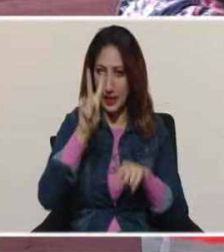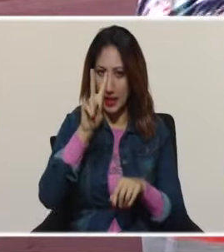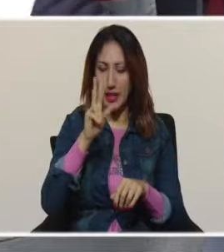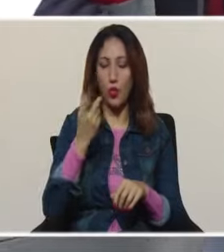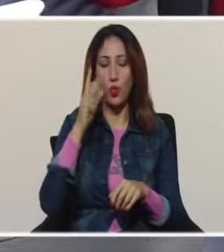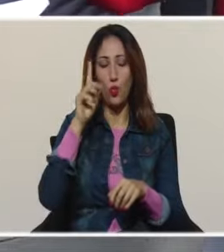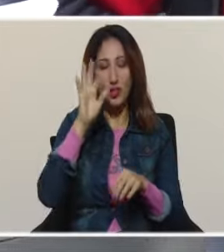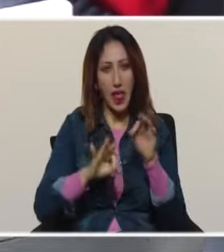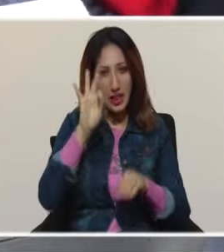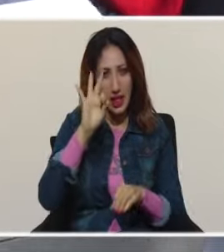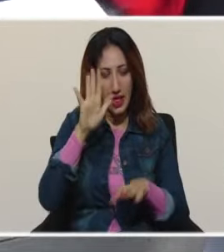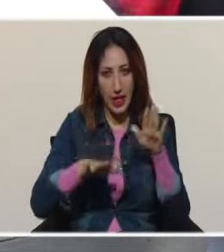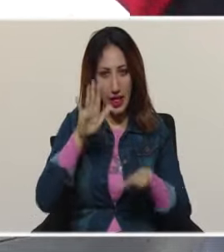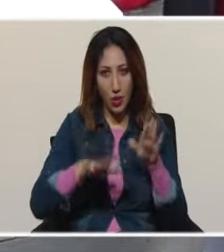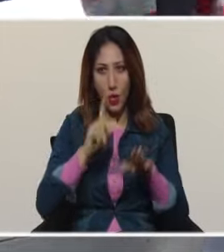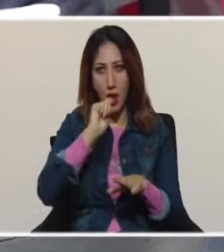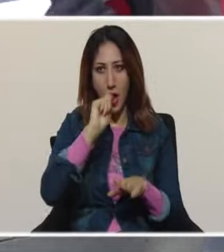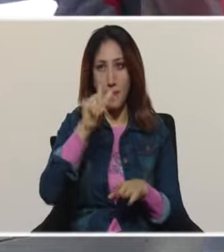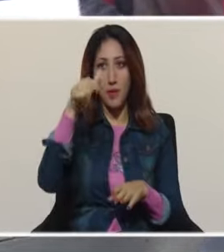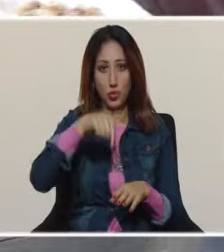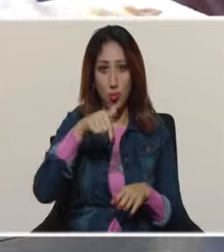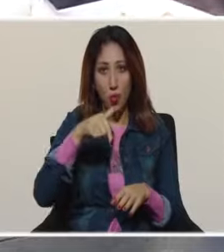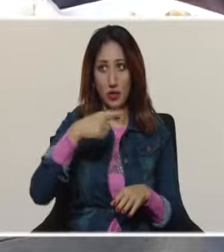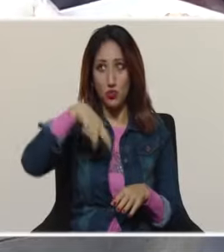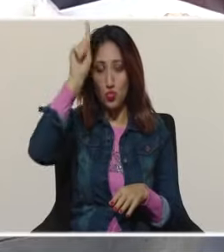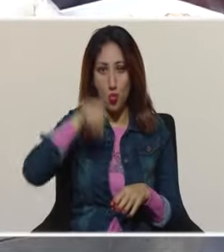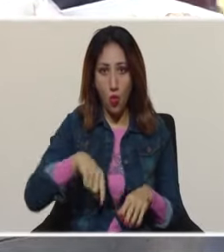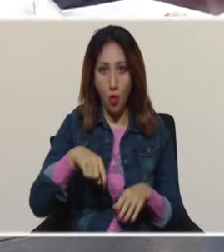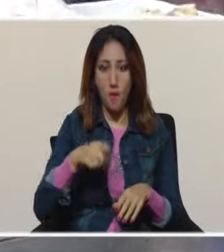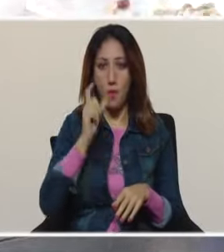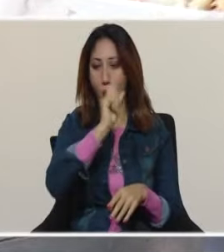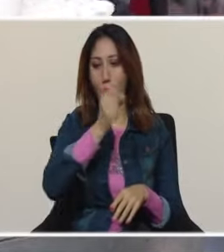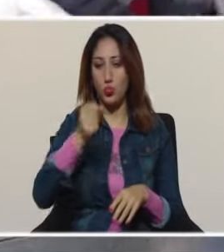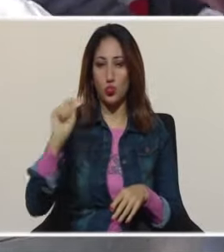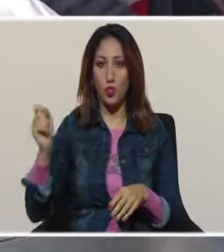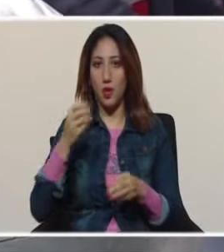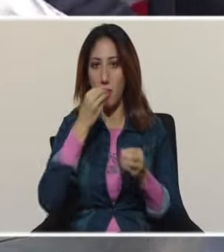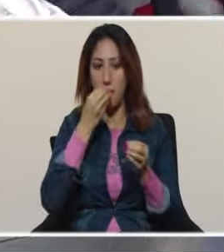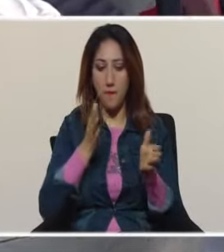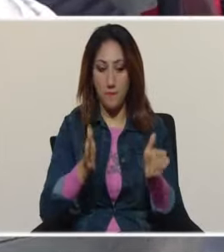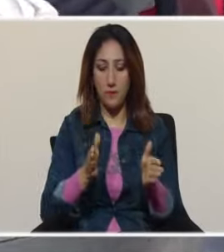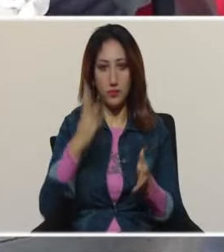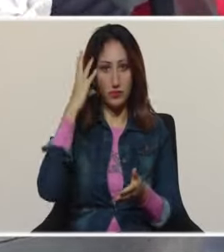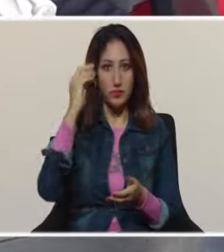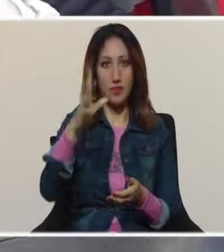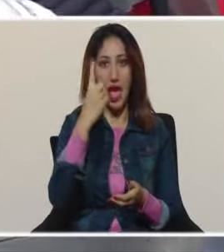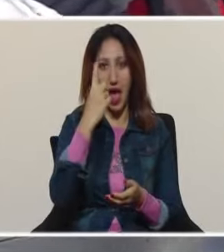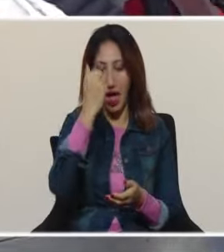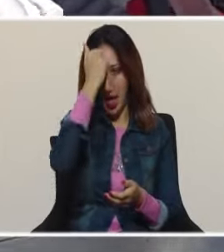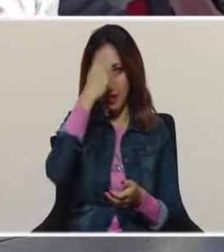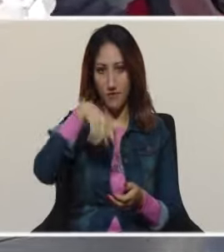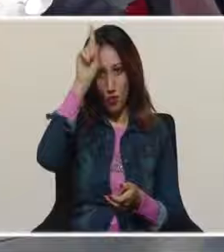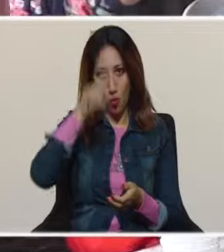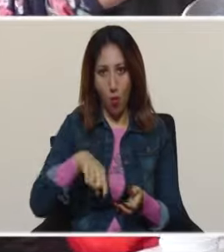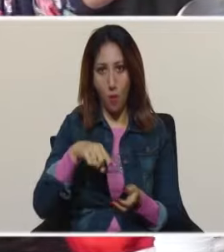سنه. الوجبات دلوقتي واصله الحمد لله، اقل يوم خالص اقل يوم 500 الحمد لله رب العالمين. يوميا 1000 وجبه، يوم ما نعملش 500